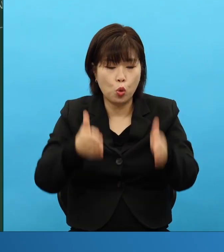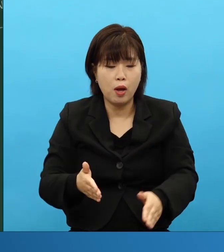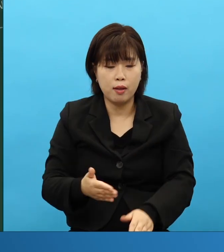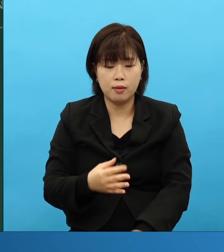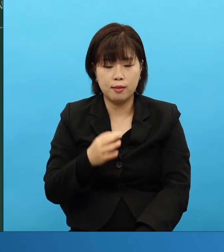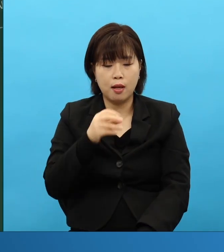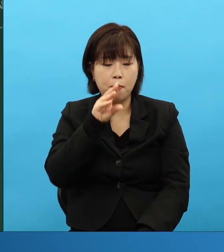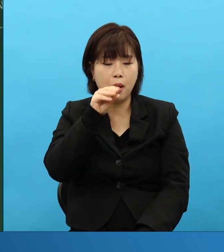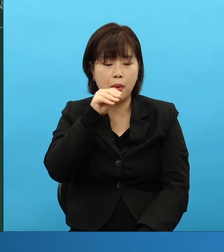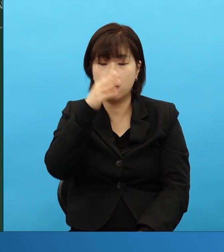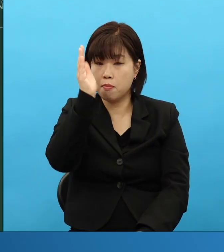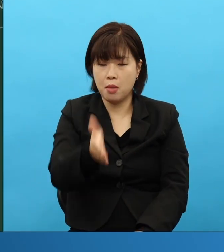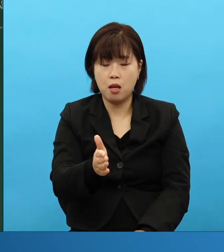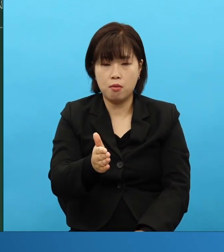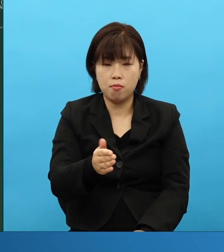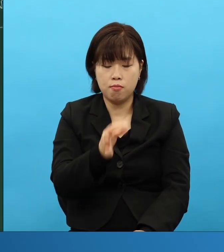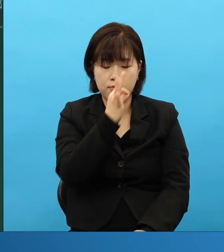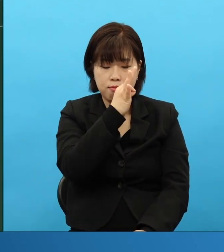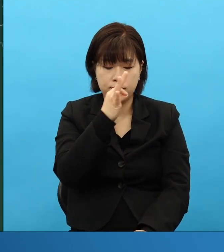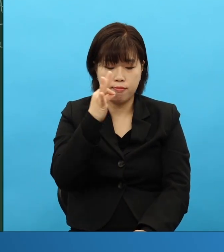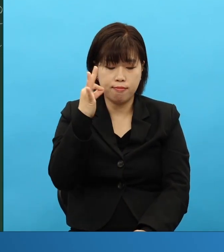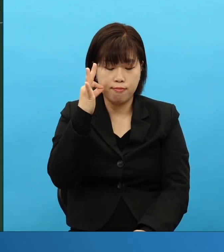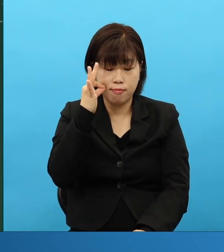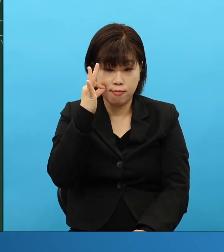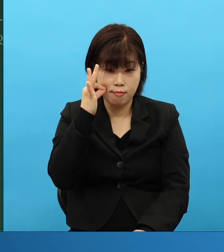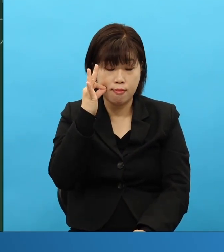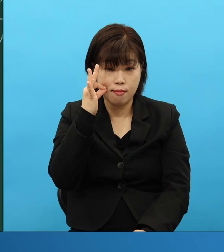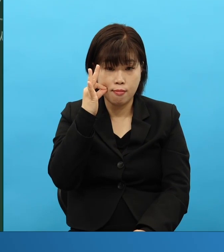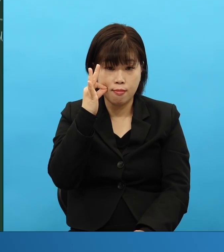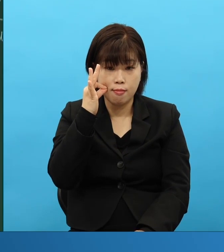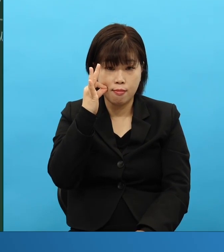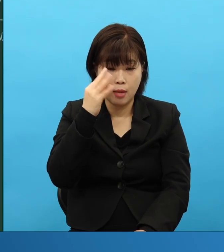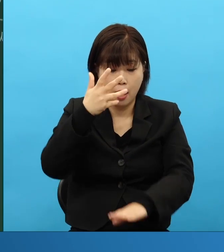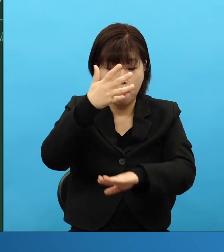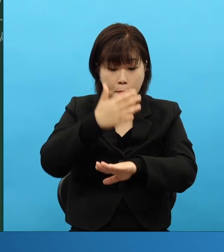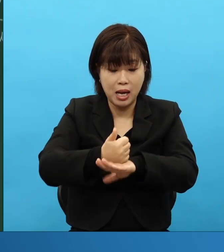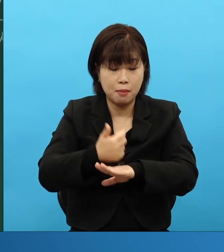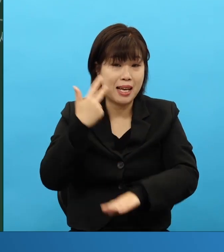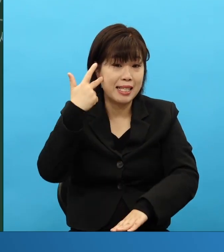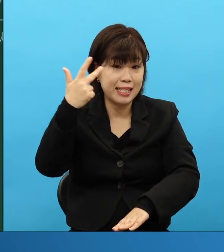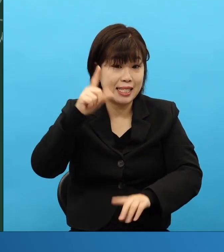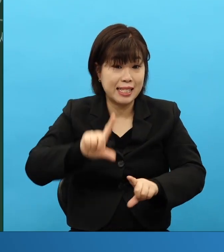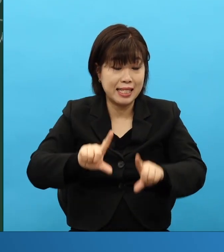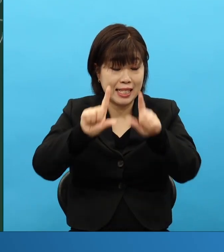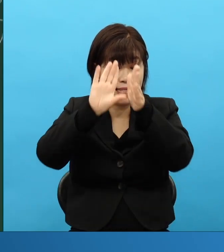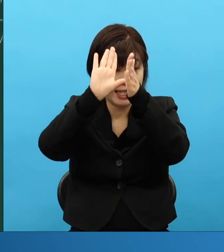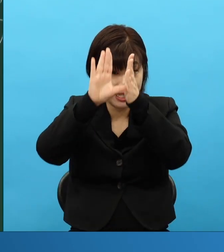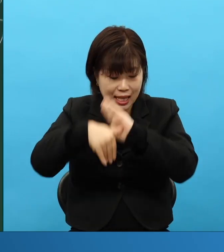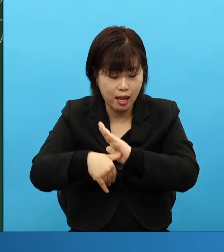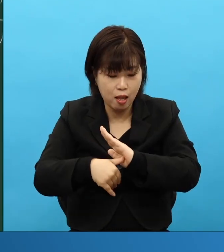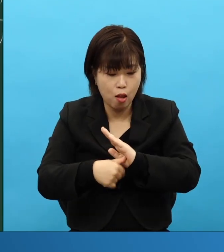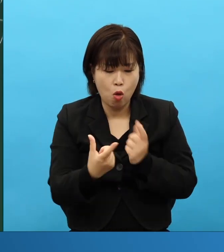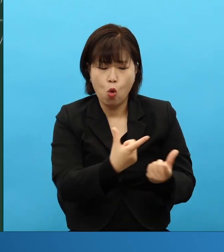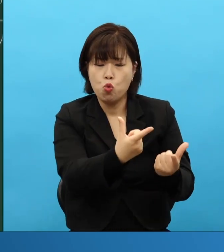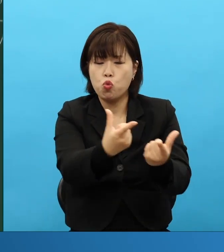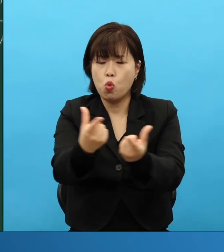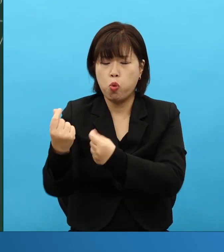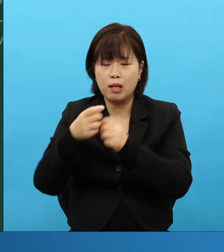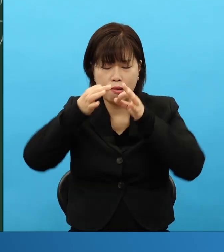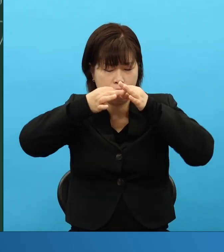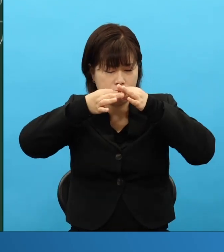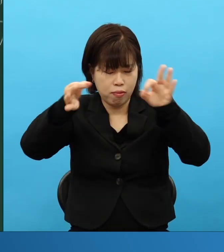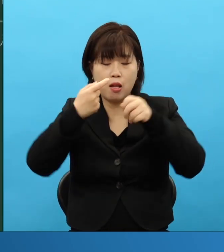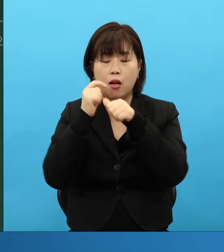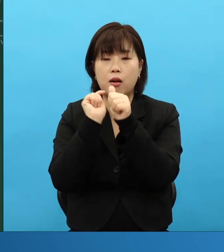open your mouth, nothing works. 그리고 마지막 날은 똑같이 입을 열어 소리 질러. And on the last day, all of you open your mouth at once